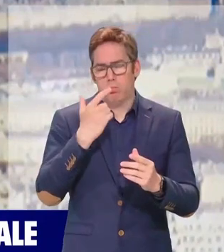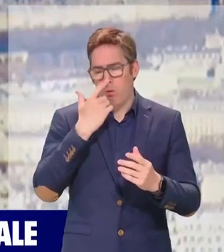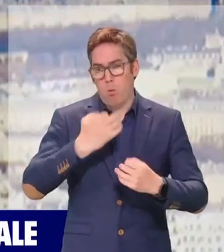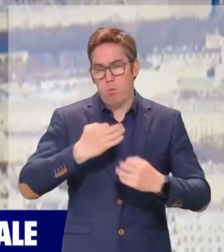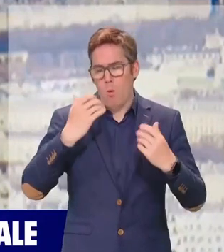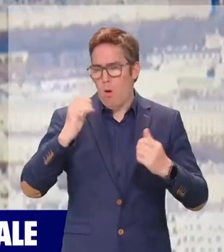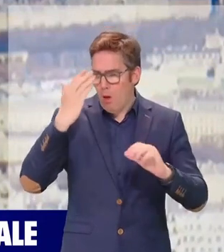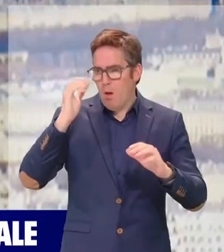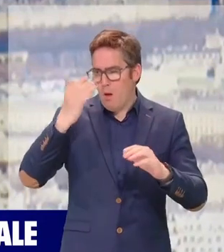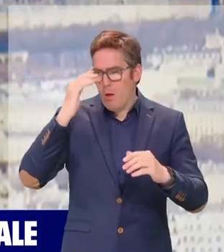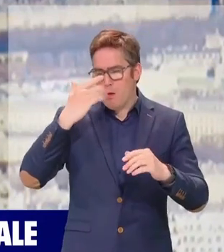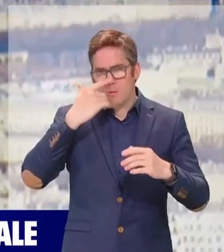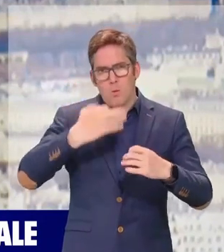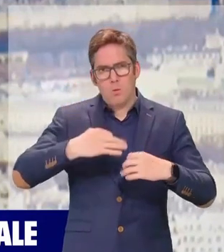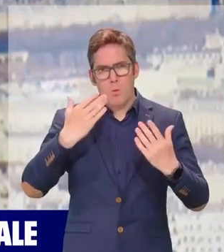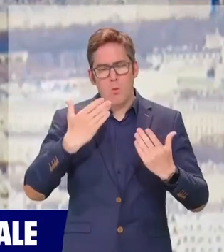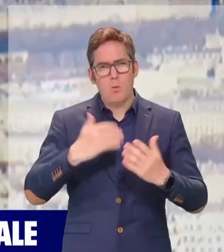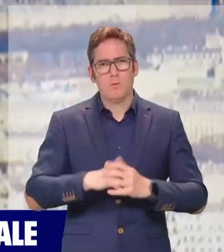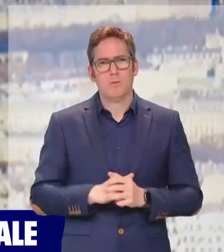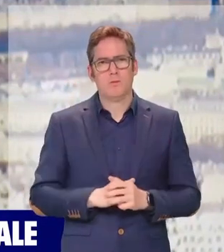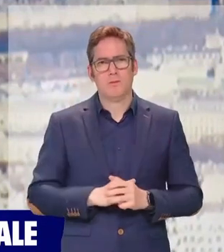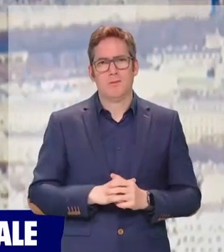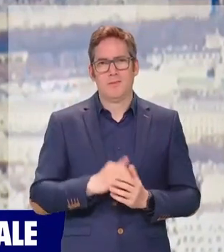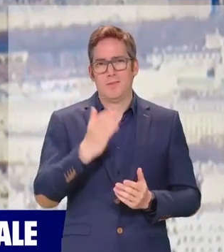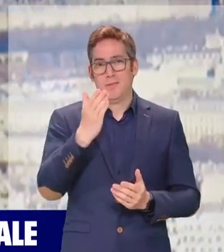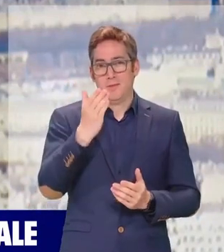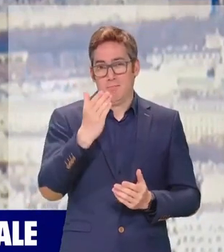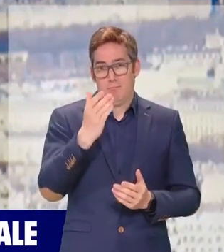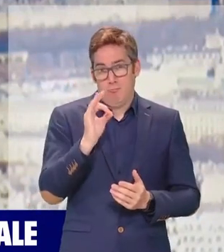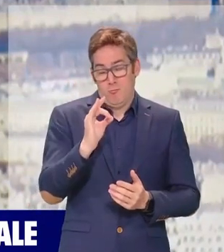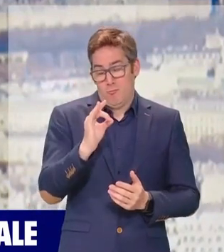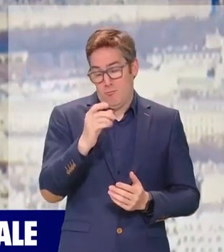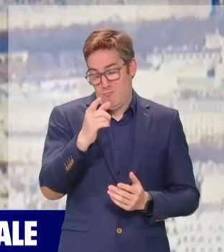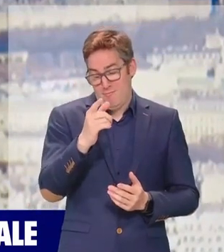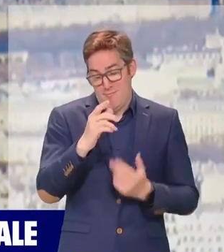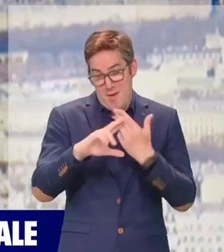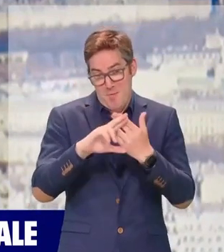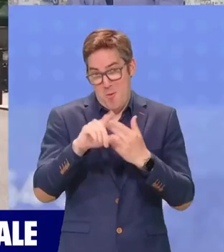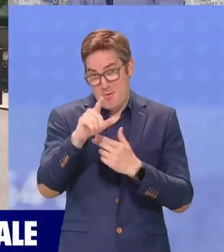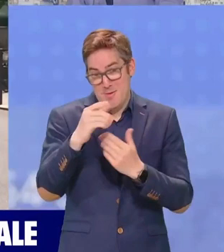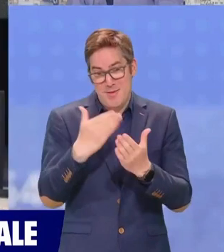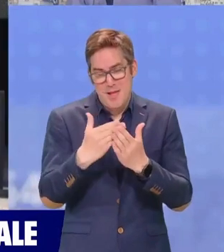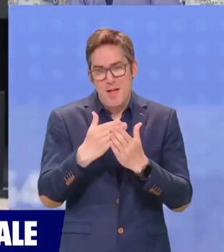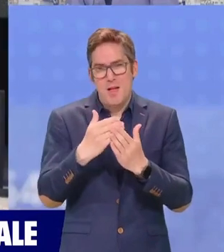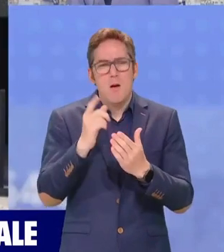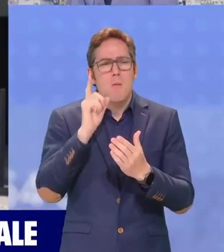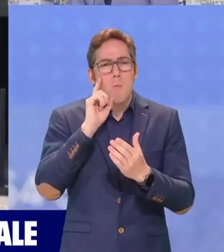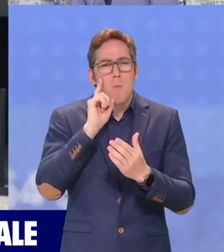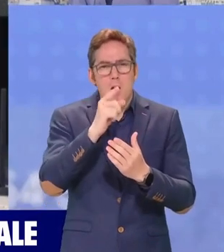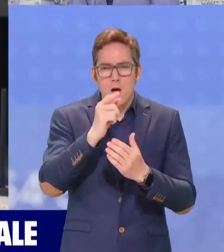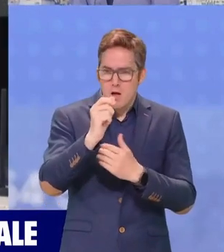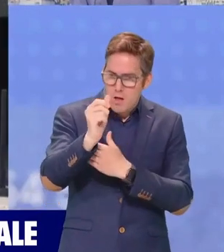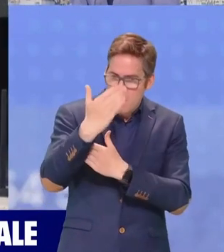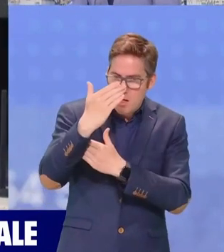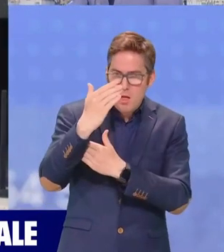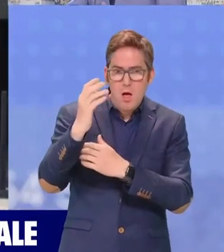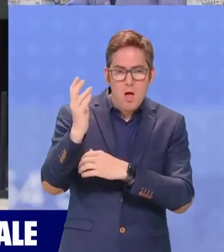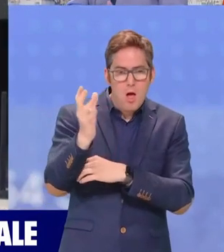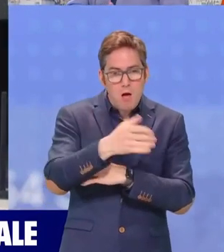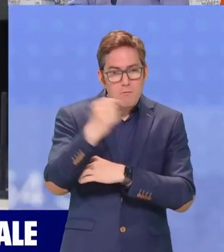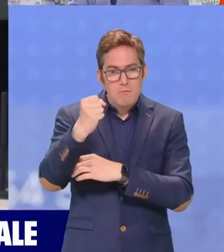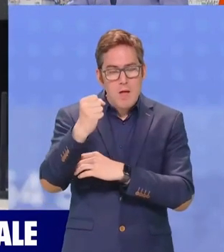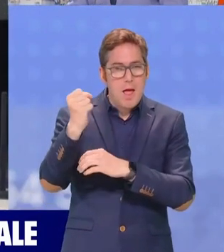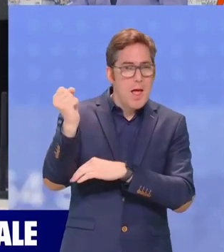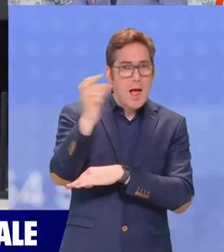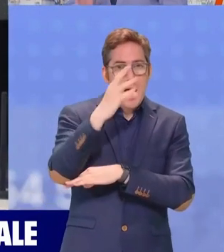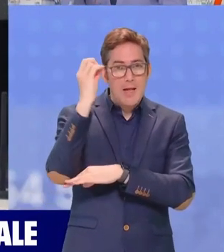les situations trop fréquentes dont moins efficace vous avez devancé ma réponse effectivement ce qui fait l'efficacité de l'Alerte Enlèvement c'est